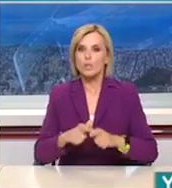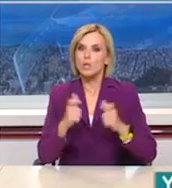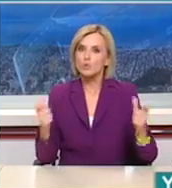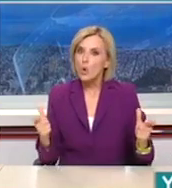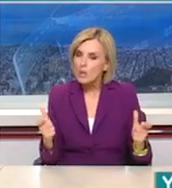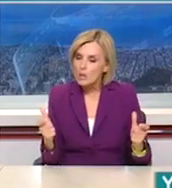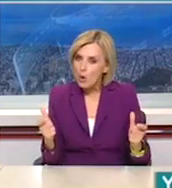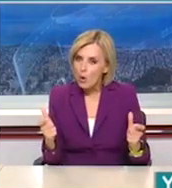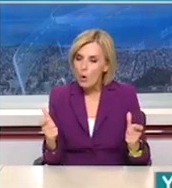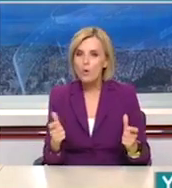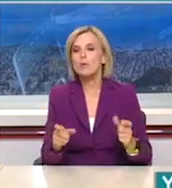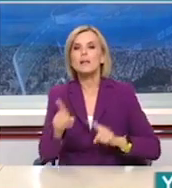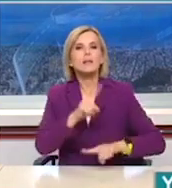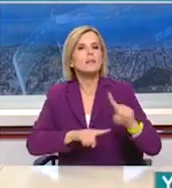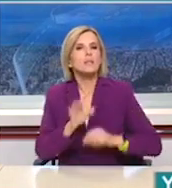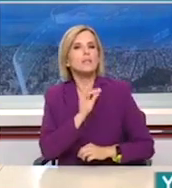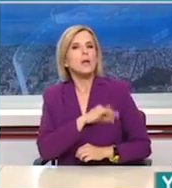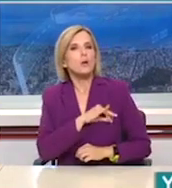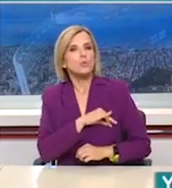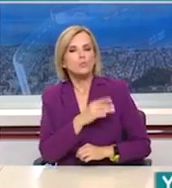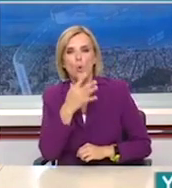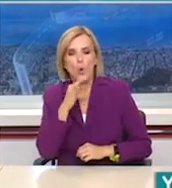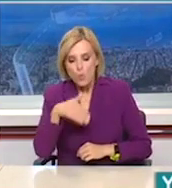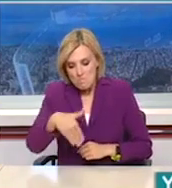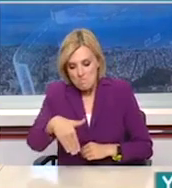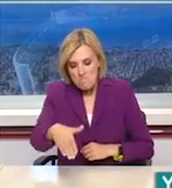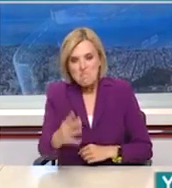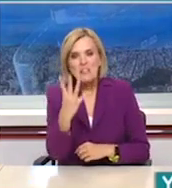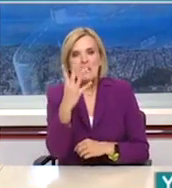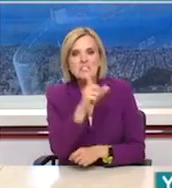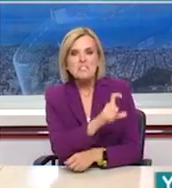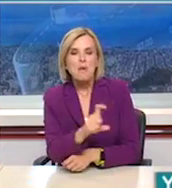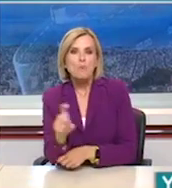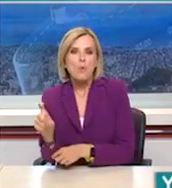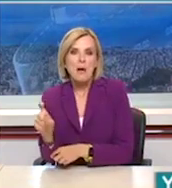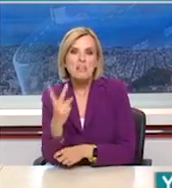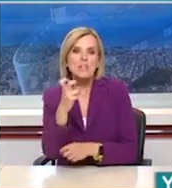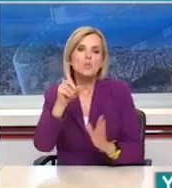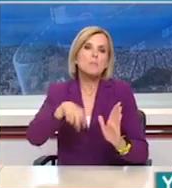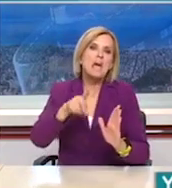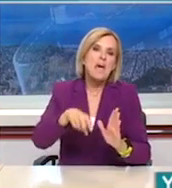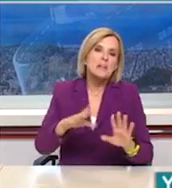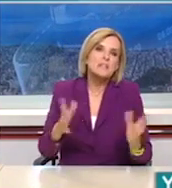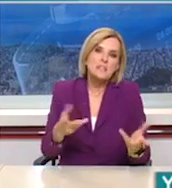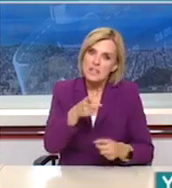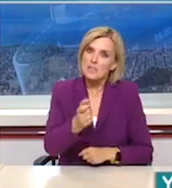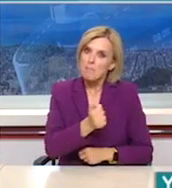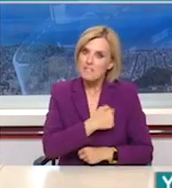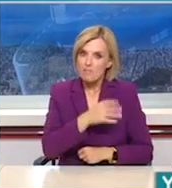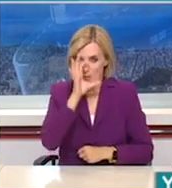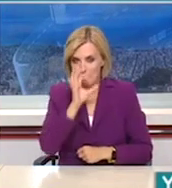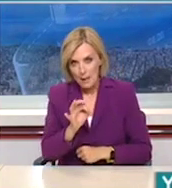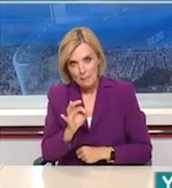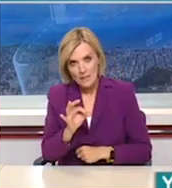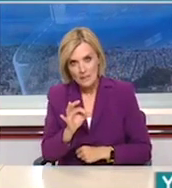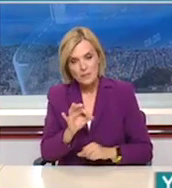σε τι χρονικό πλαίσιο έχουν διαπιστωθεί, δεδομένου ότι πρόκειται μόνο για 4 εβδομάδες, 20 μέρες? Πιστεύετε ότι πραγματικά θα